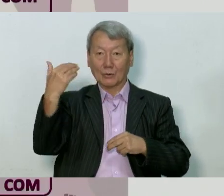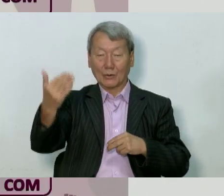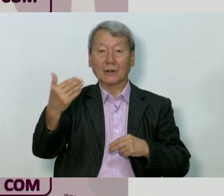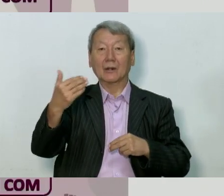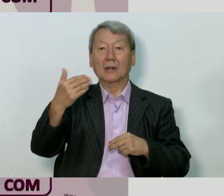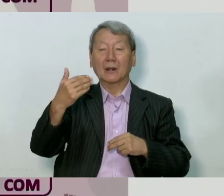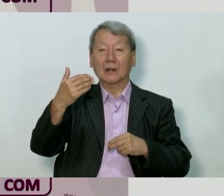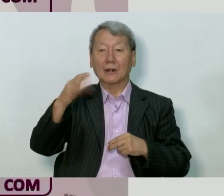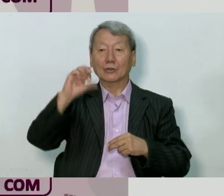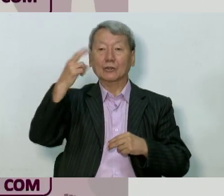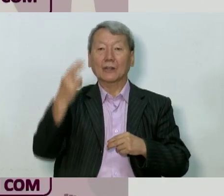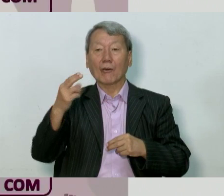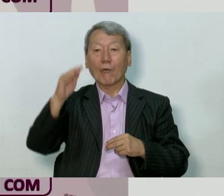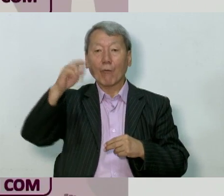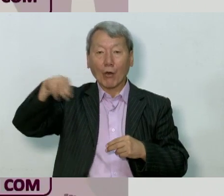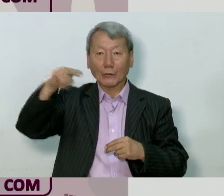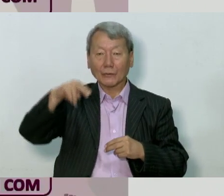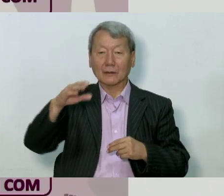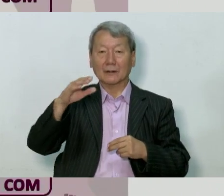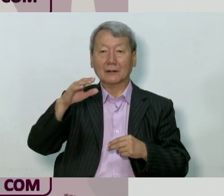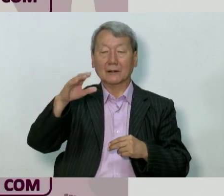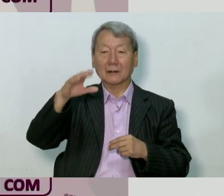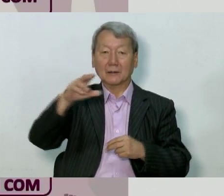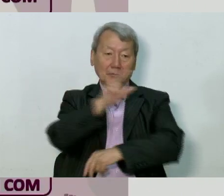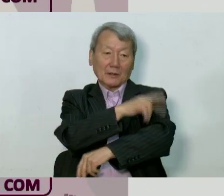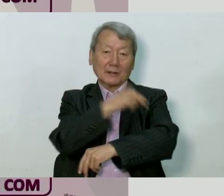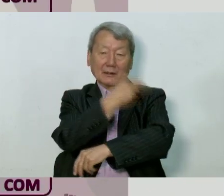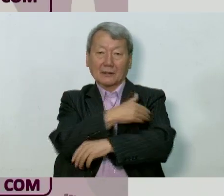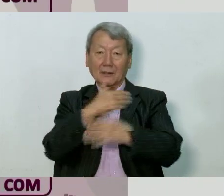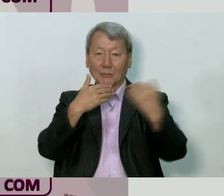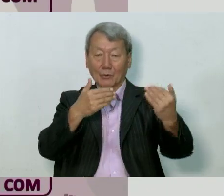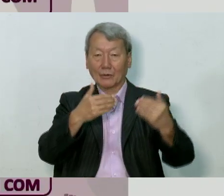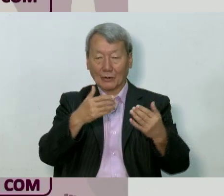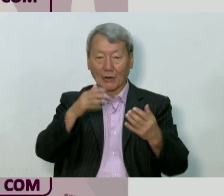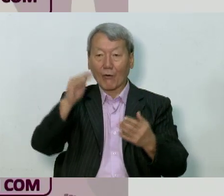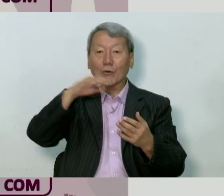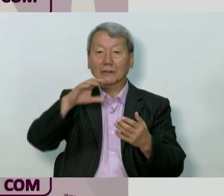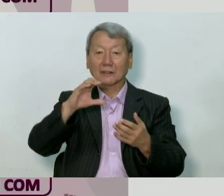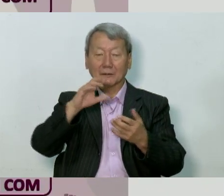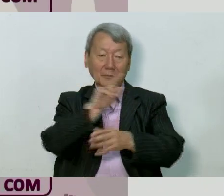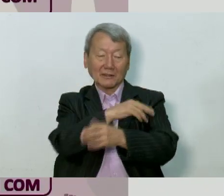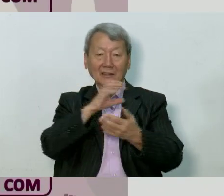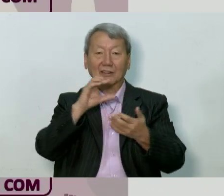муктаждыктарга, социалдык фондко, милдеттүү медициналык камсыздандыруу фондко,